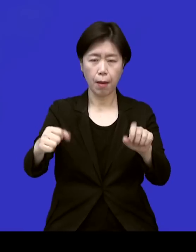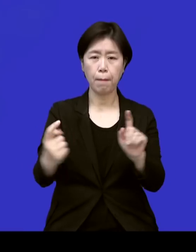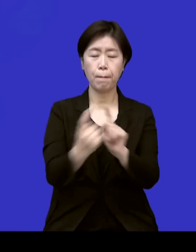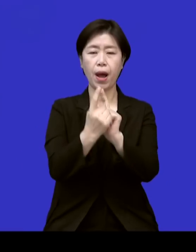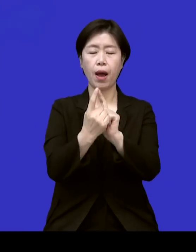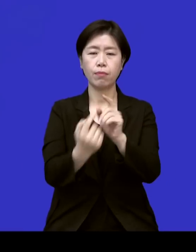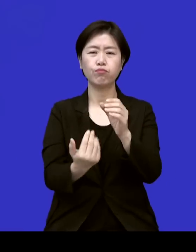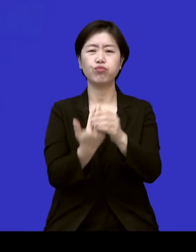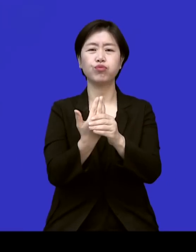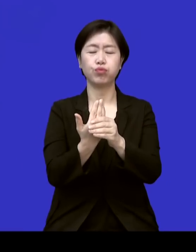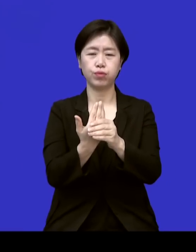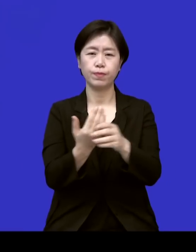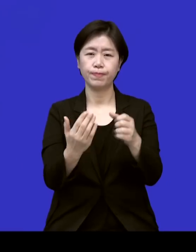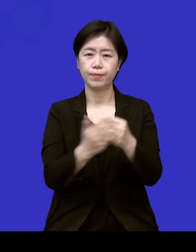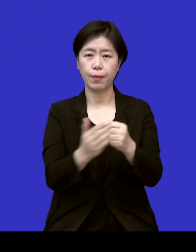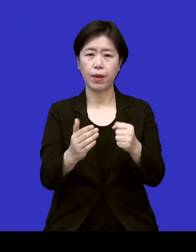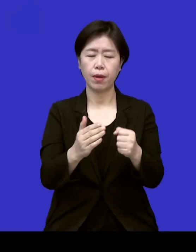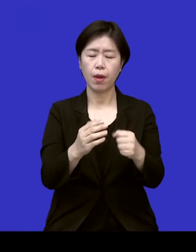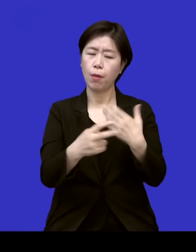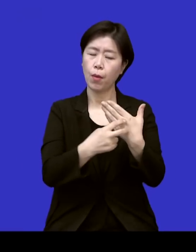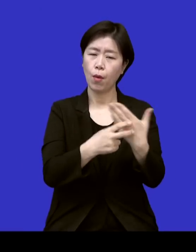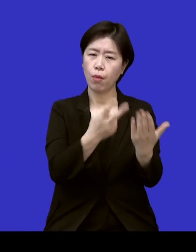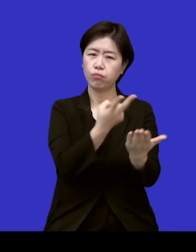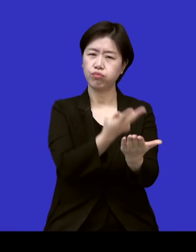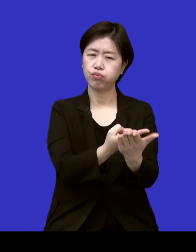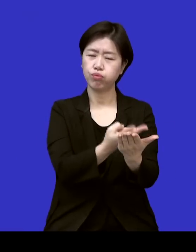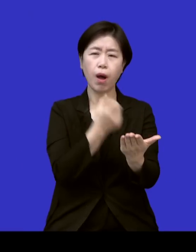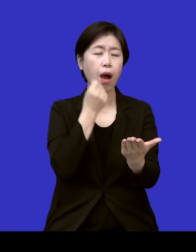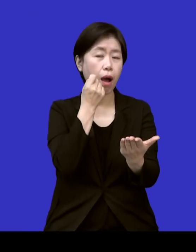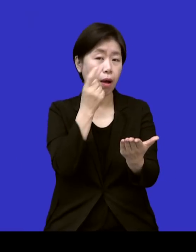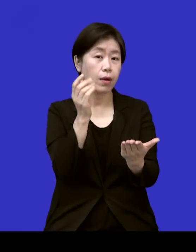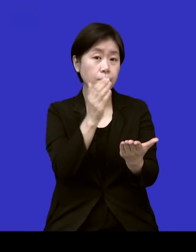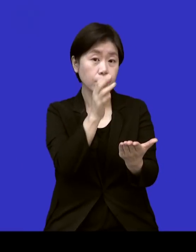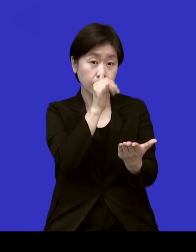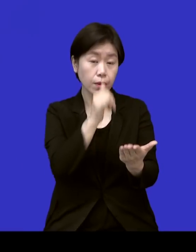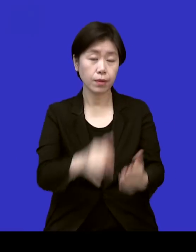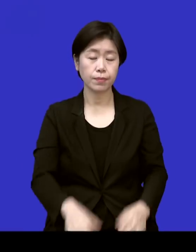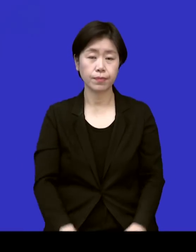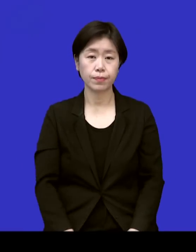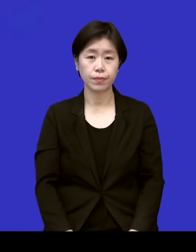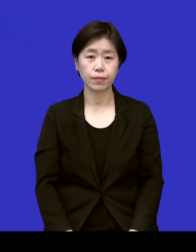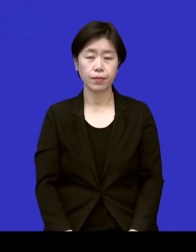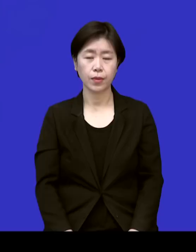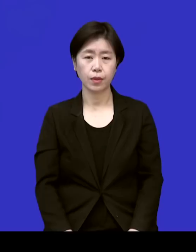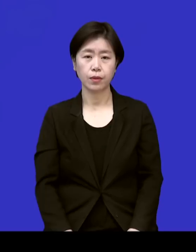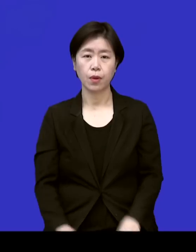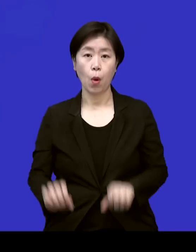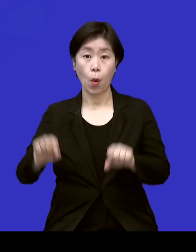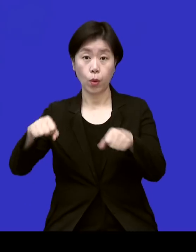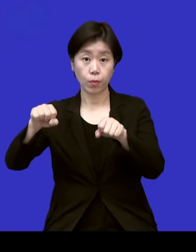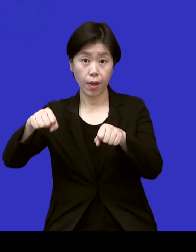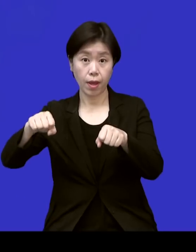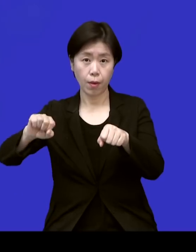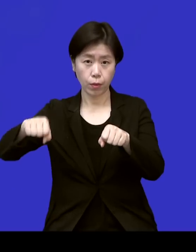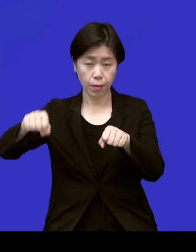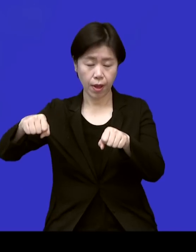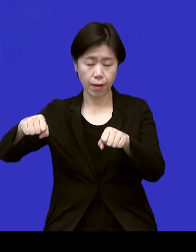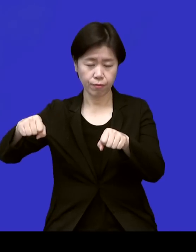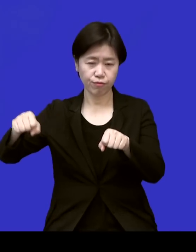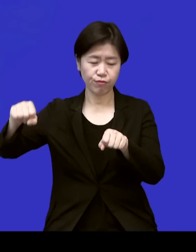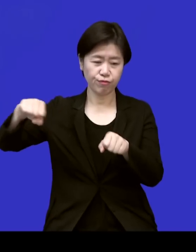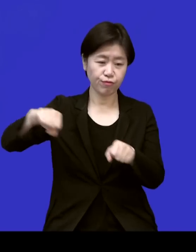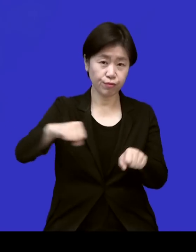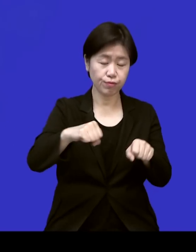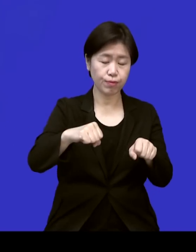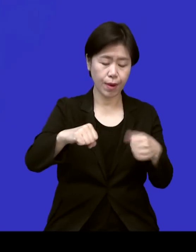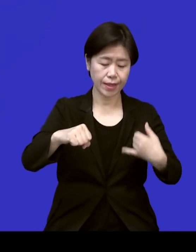치였구나. 발을 밟고 밟고 지나가가지고 지나갔어요. 이제 그게 좀 이제 트라우마로 좀 남아 있는 상태에서 네. 제가 일도 다니고